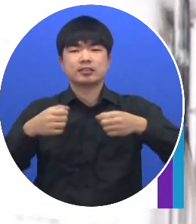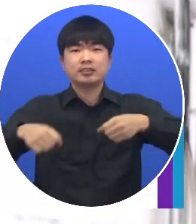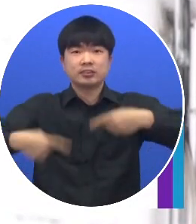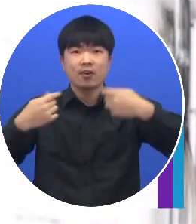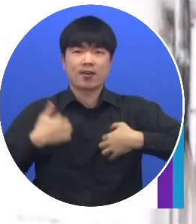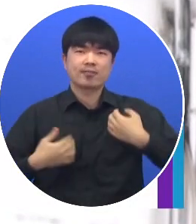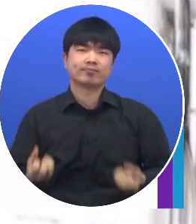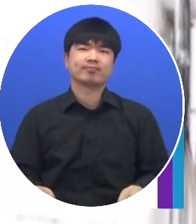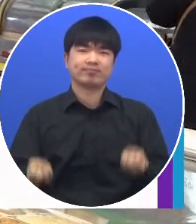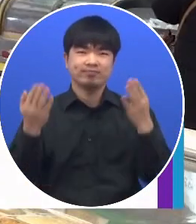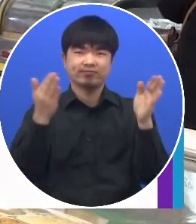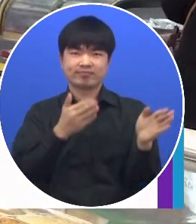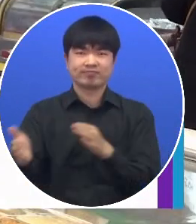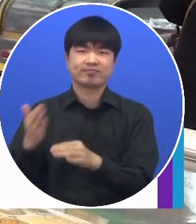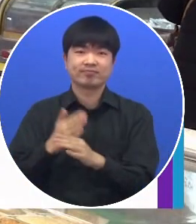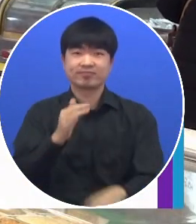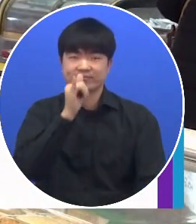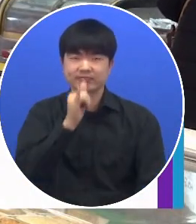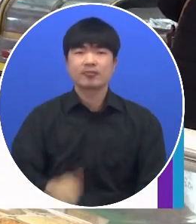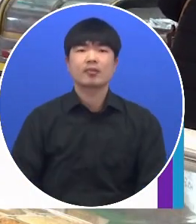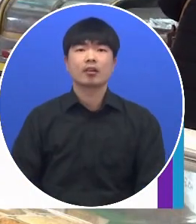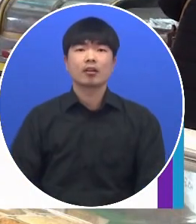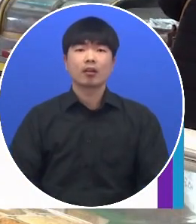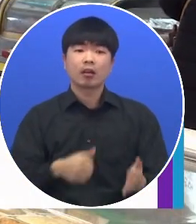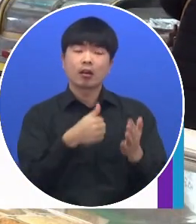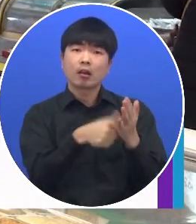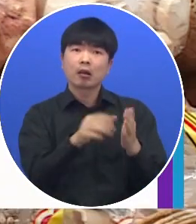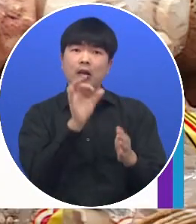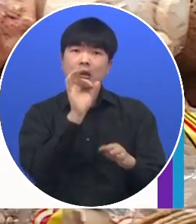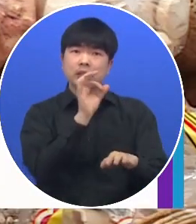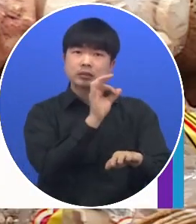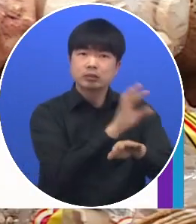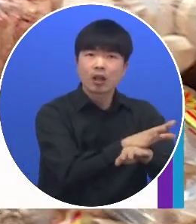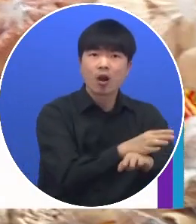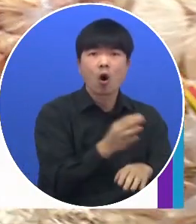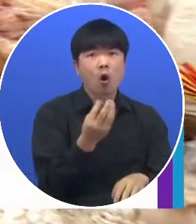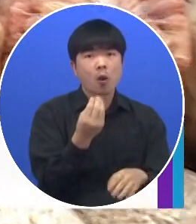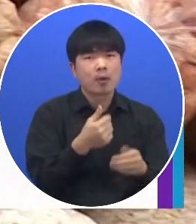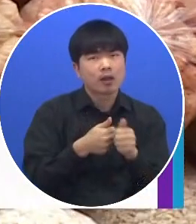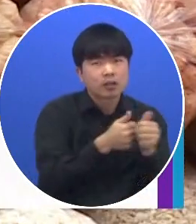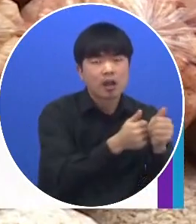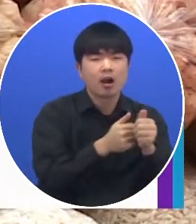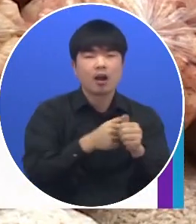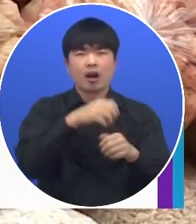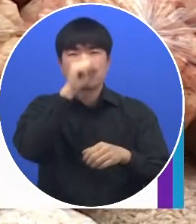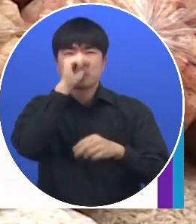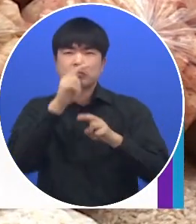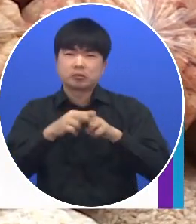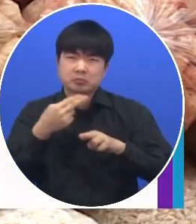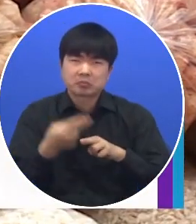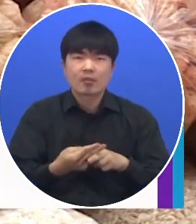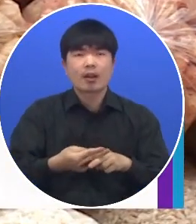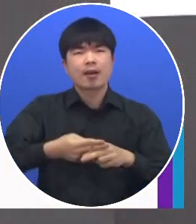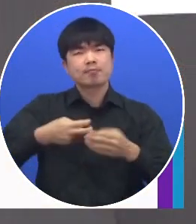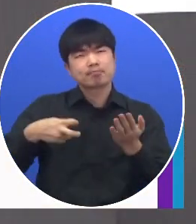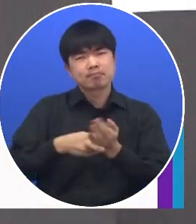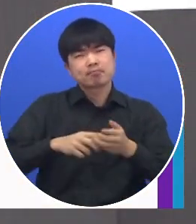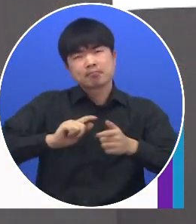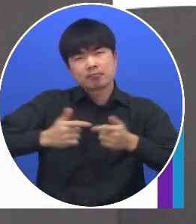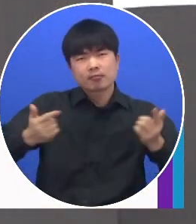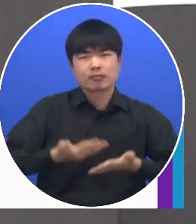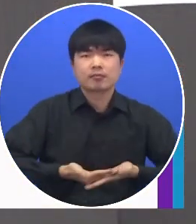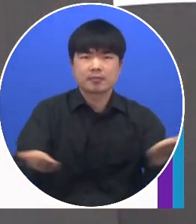24일까지 설날 이벤트가 진행됩니다 구매 금액에 따라 푸짐한 경품과 온누리